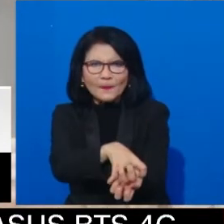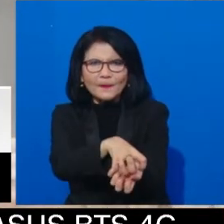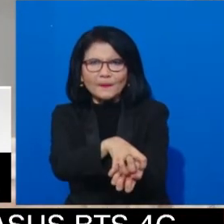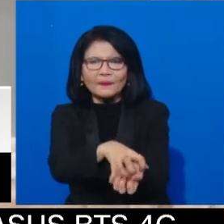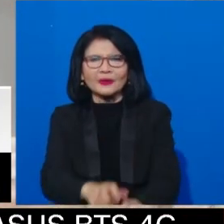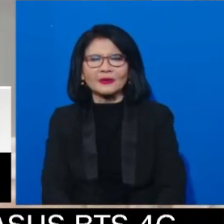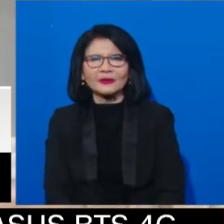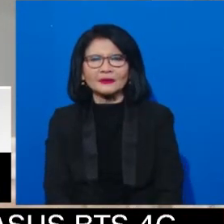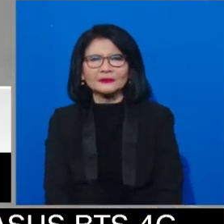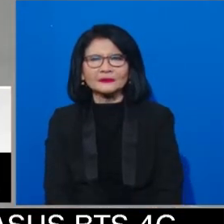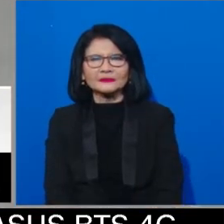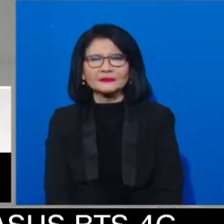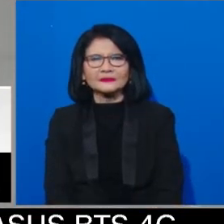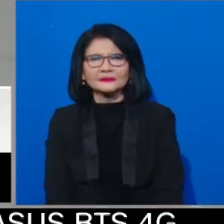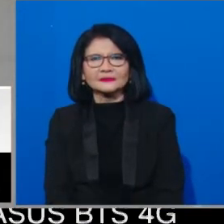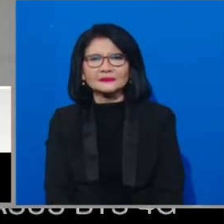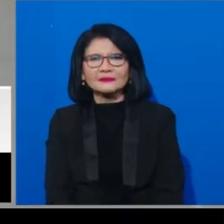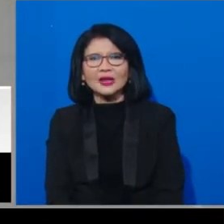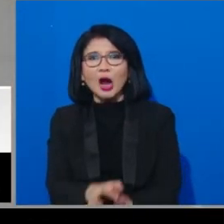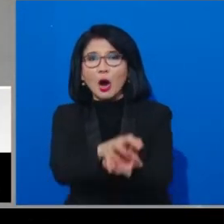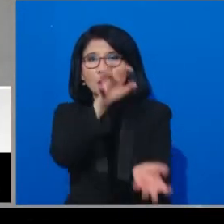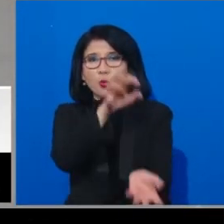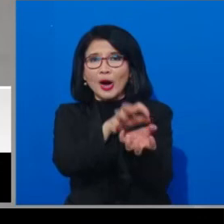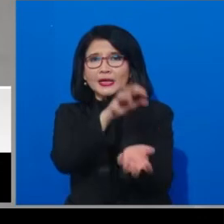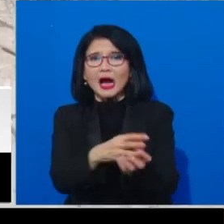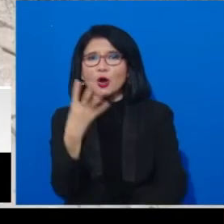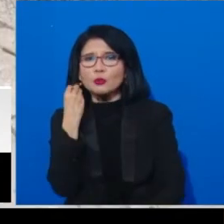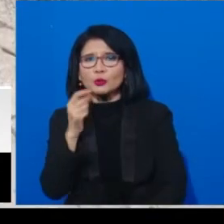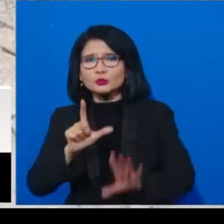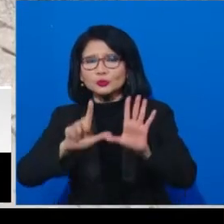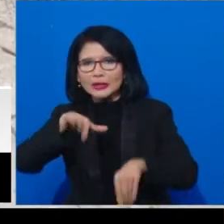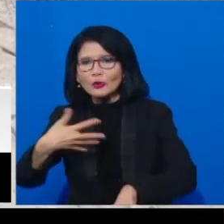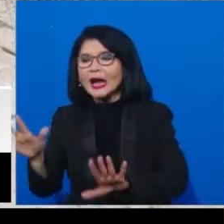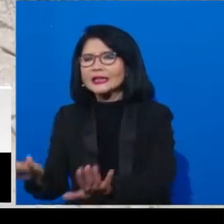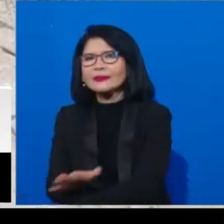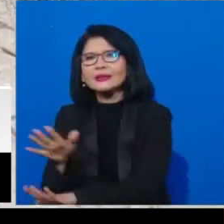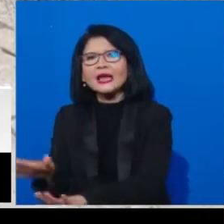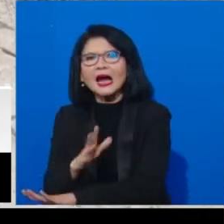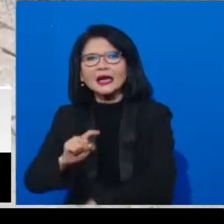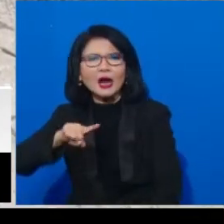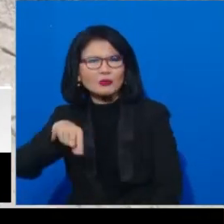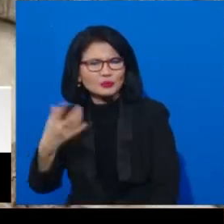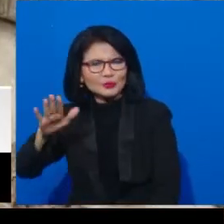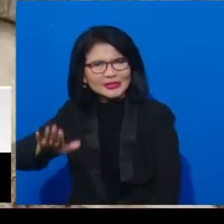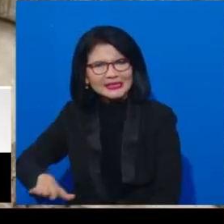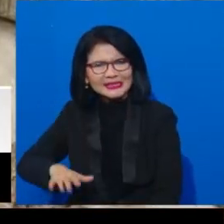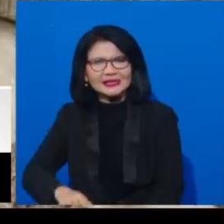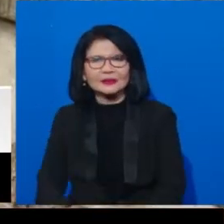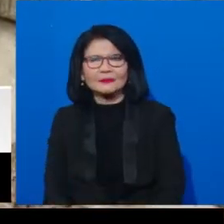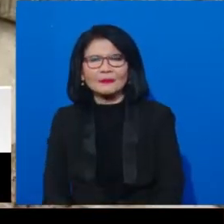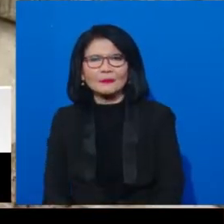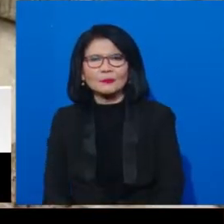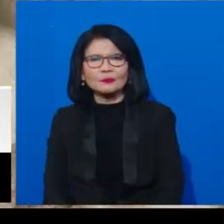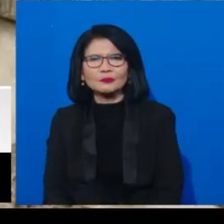jatuh ke dalam kandang. Buaya yang kini berusia 7 tahun tersebut dipelihara seorang warga sejak masih kecil.